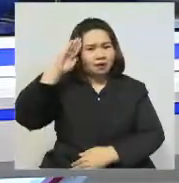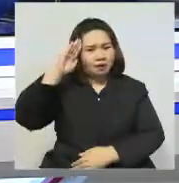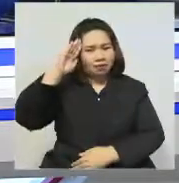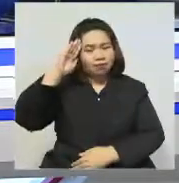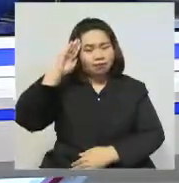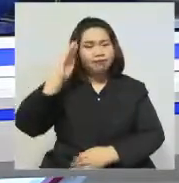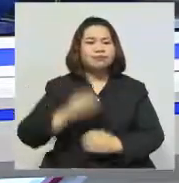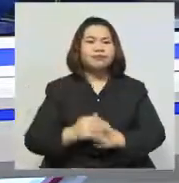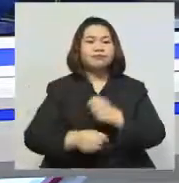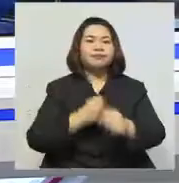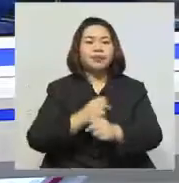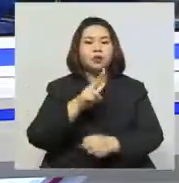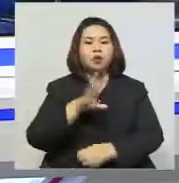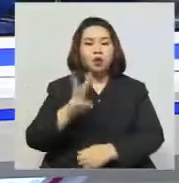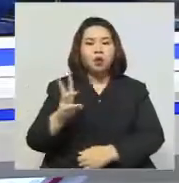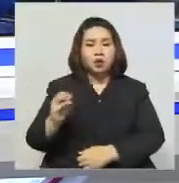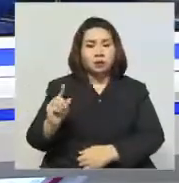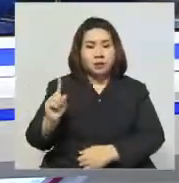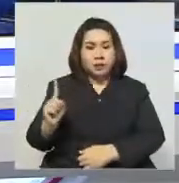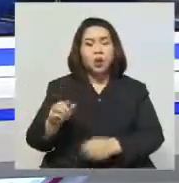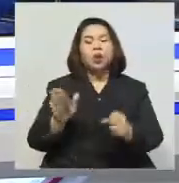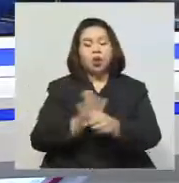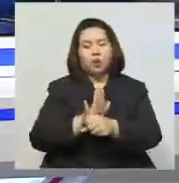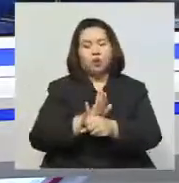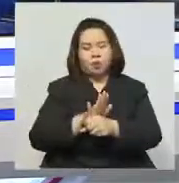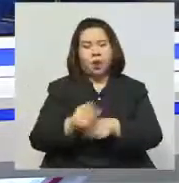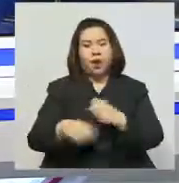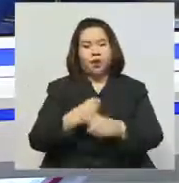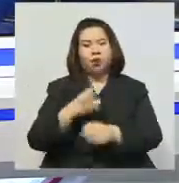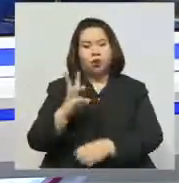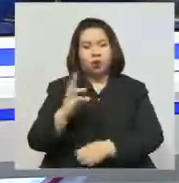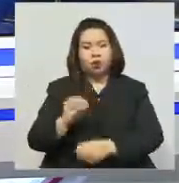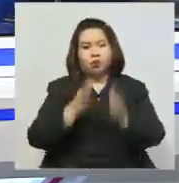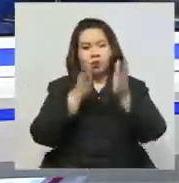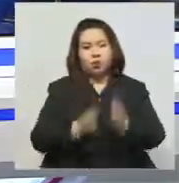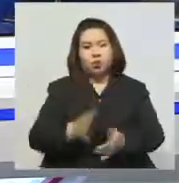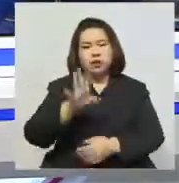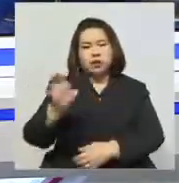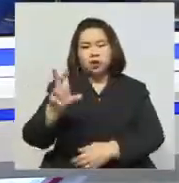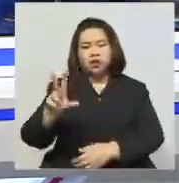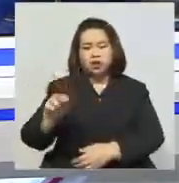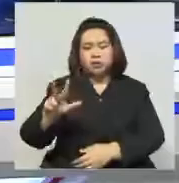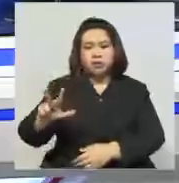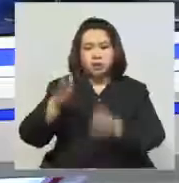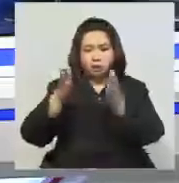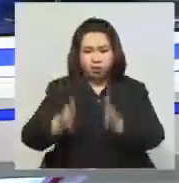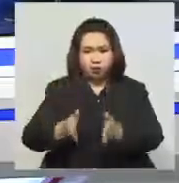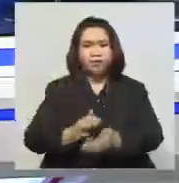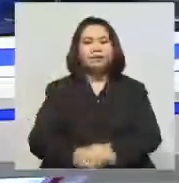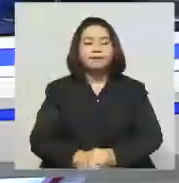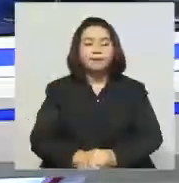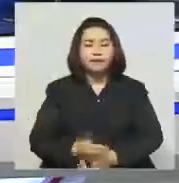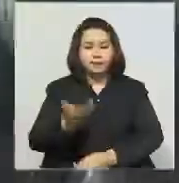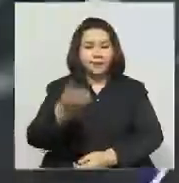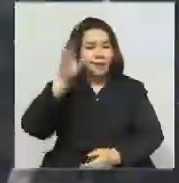นายพลประจำปี2561ที่จะครบเกษียณอายุราชการจำนวน433คน